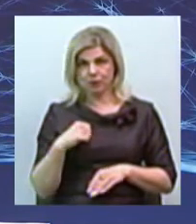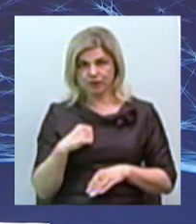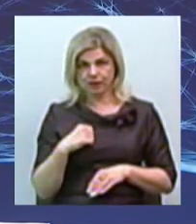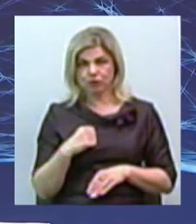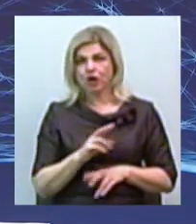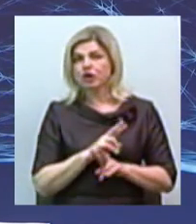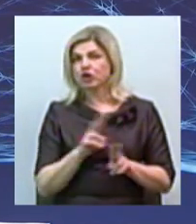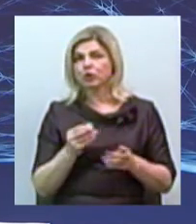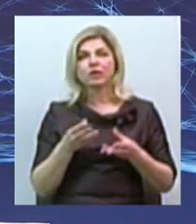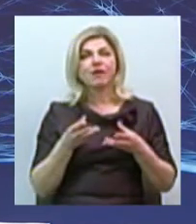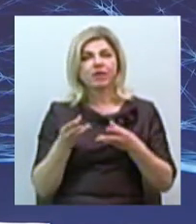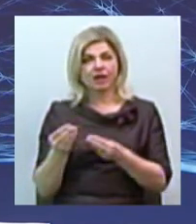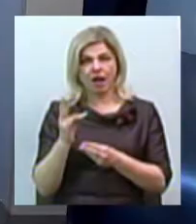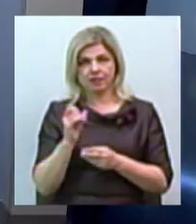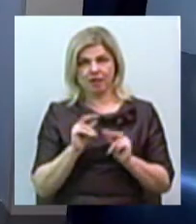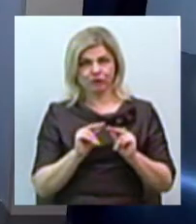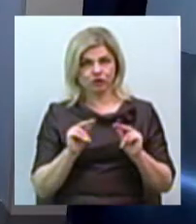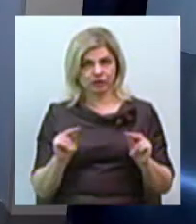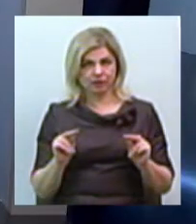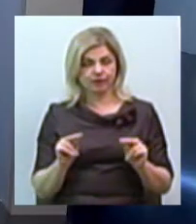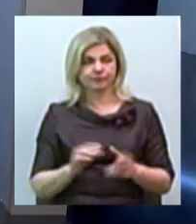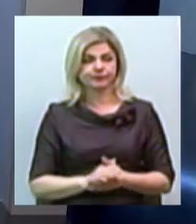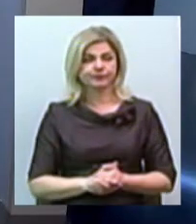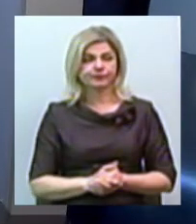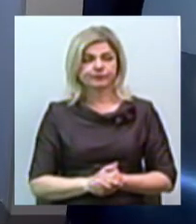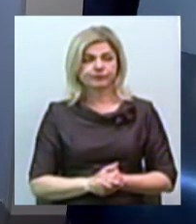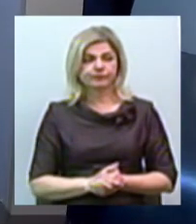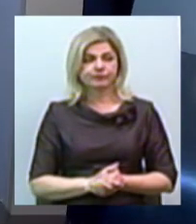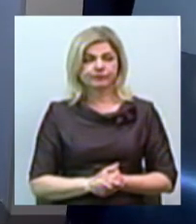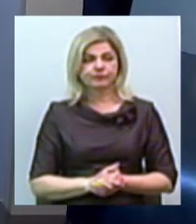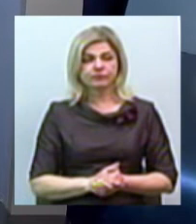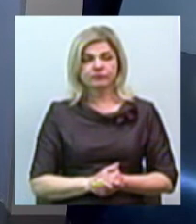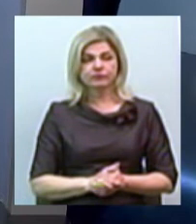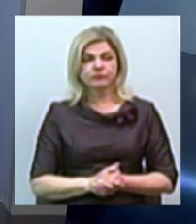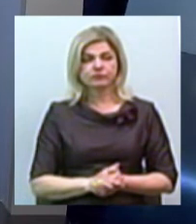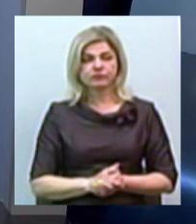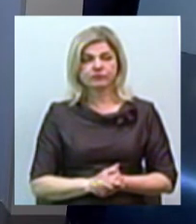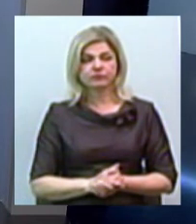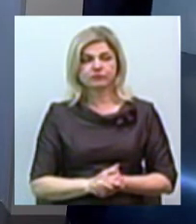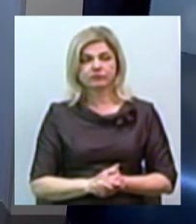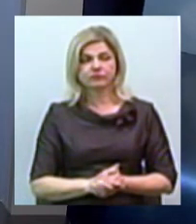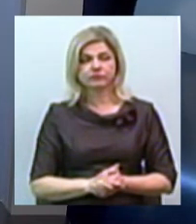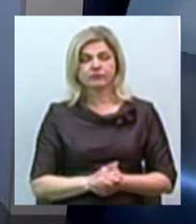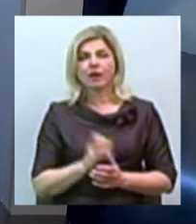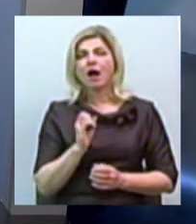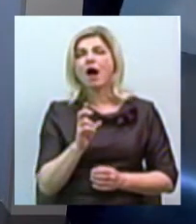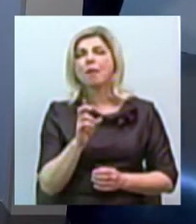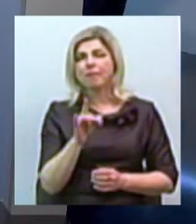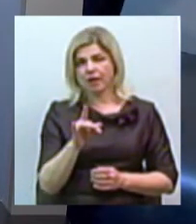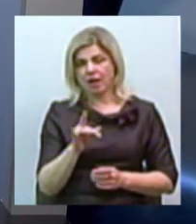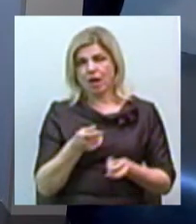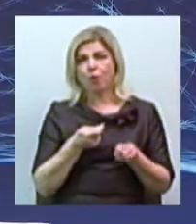може впливати на даного вчителя. Керівництво навчального закладу не може підштовхувати. Абсолютно, ви праві. Якби керівник не